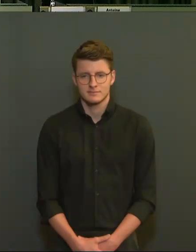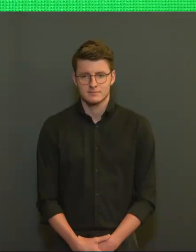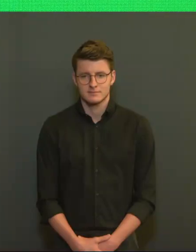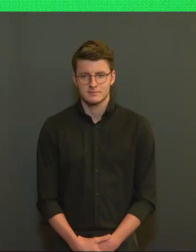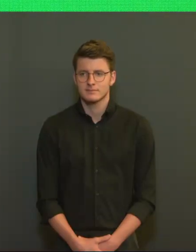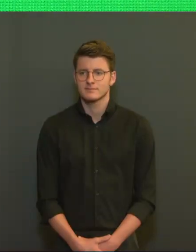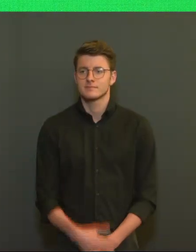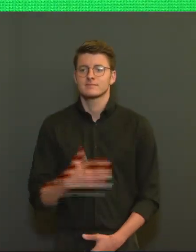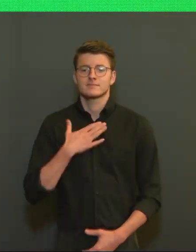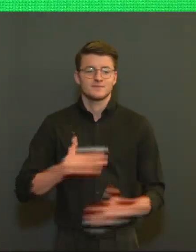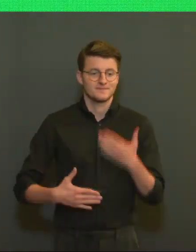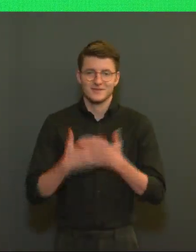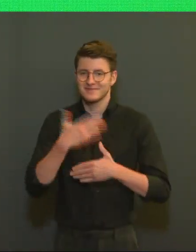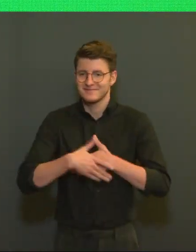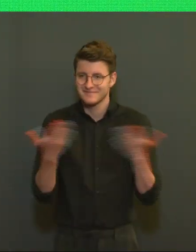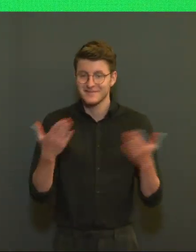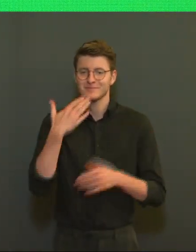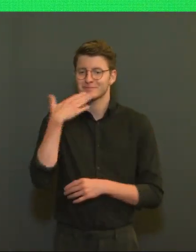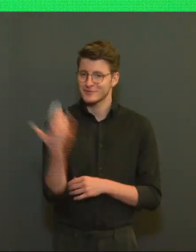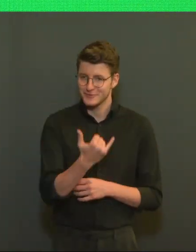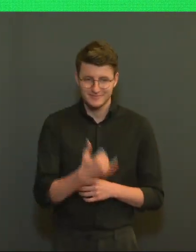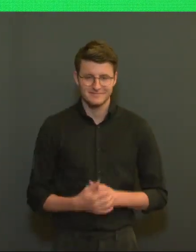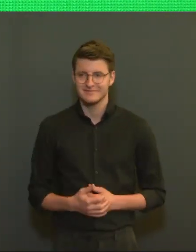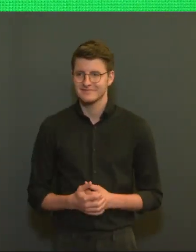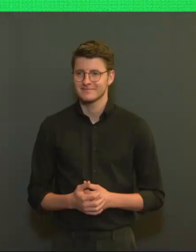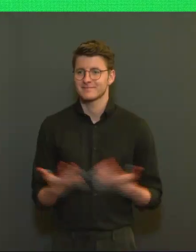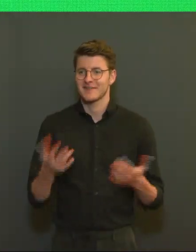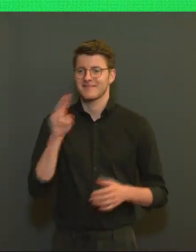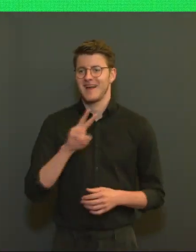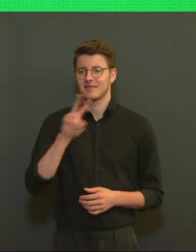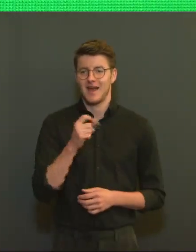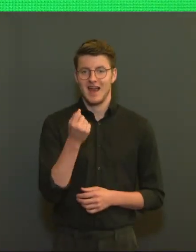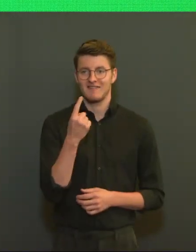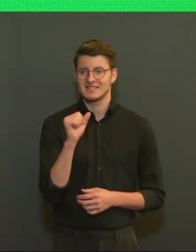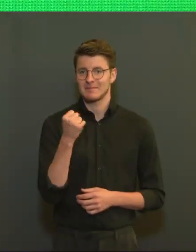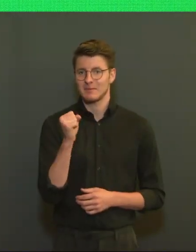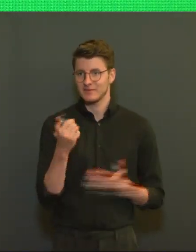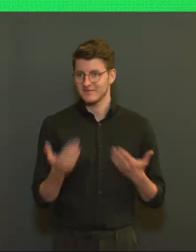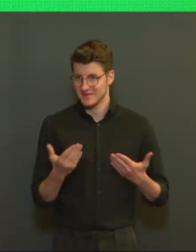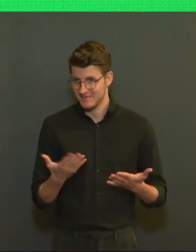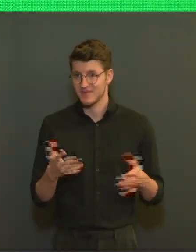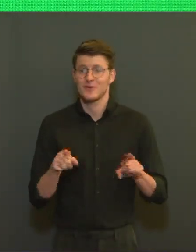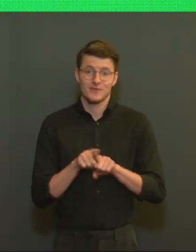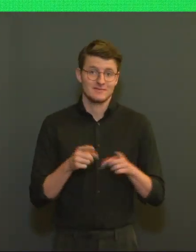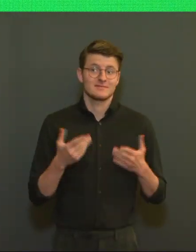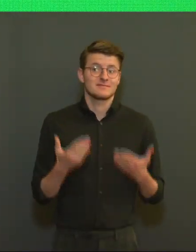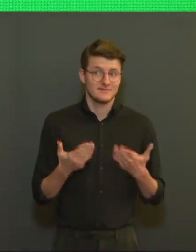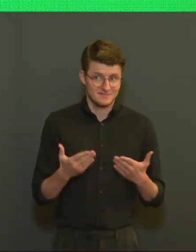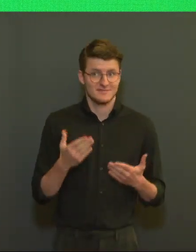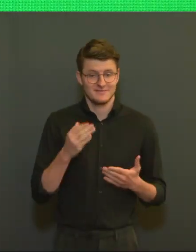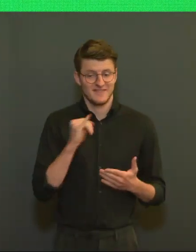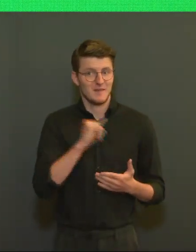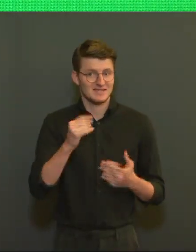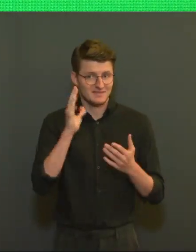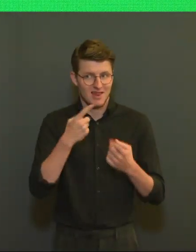Goedemorgen, bonjour. Het is vrijdag 11 september. Ook vandaag gaan we jullie informeren over de stand van